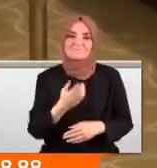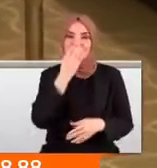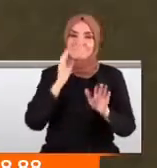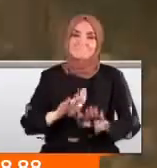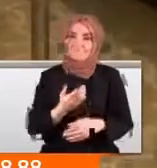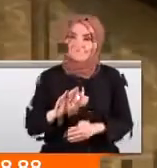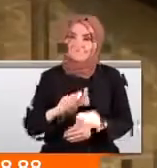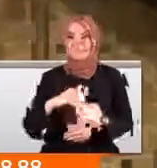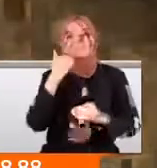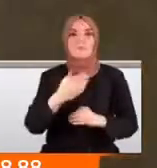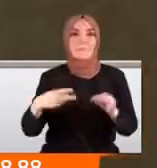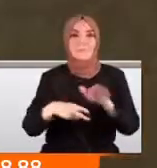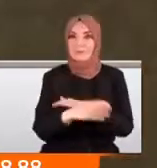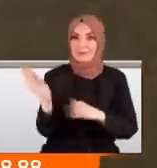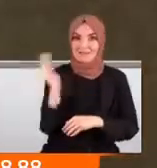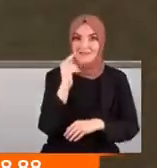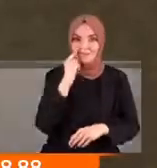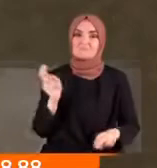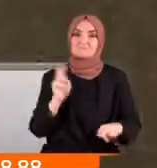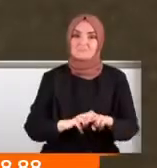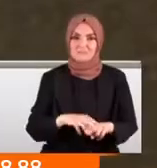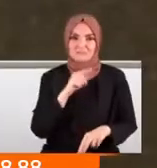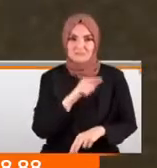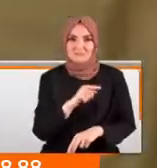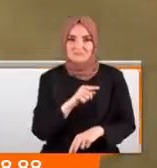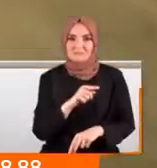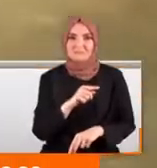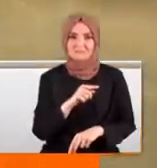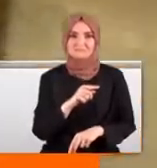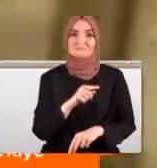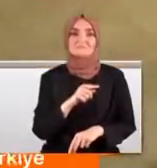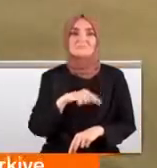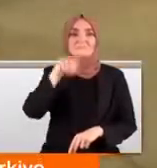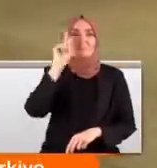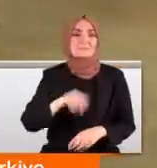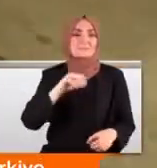çıkartmıyor. Artık bir çiple de takip edilen gezgin köpek Boji bir gün içinde tam